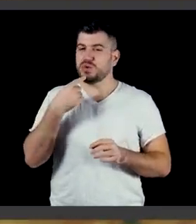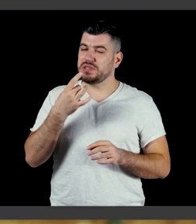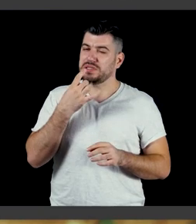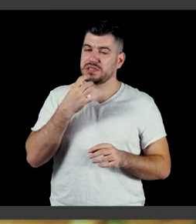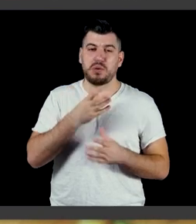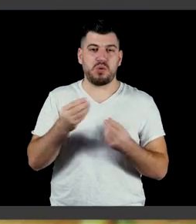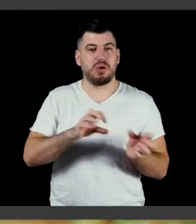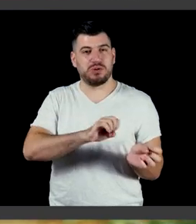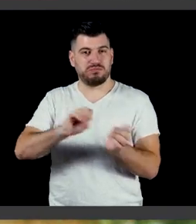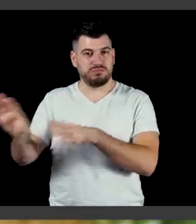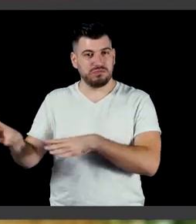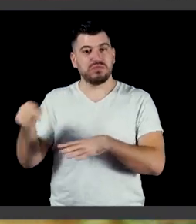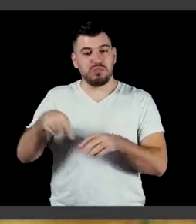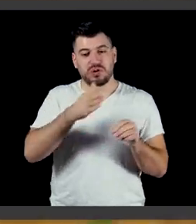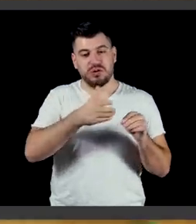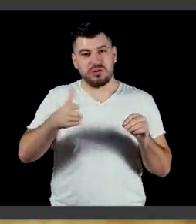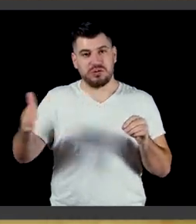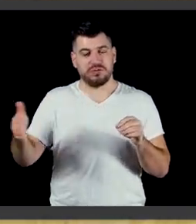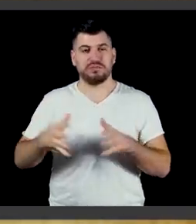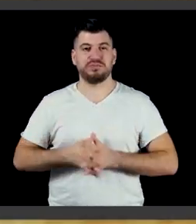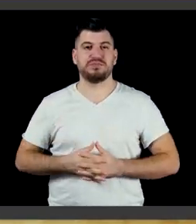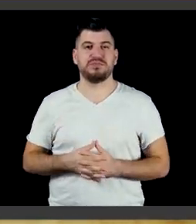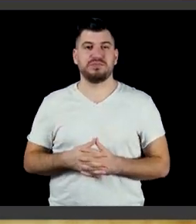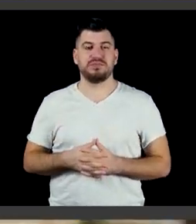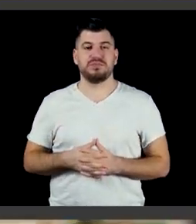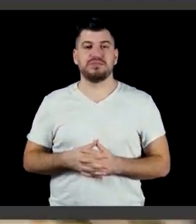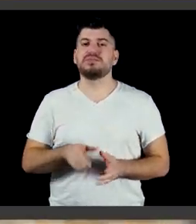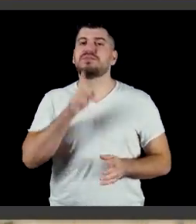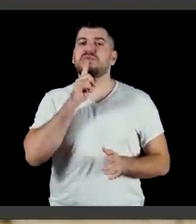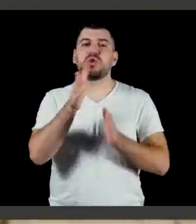εδώ τα κλωναράκια, να κόψω και αυτά. Το ίδιο και με τη ρίγανη.